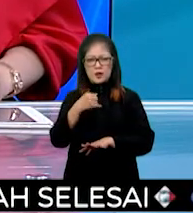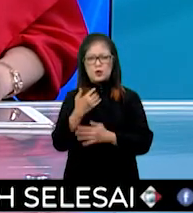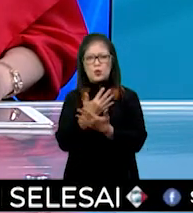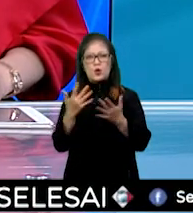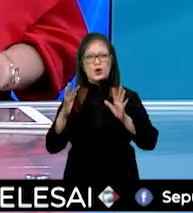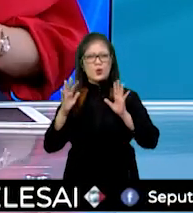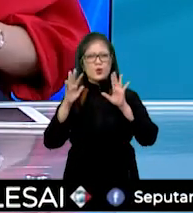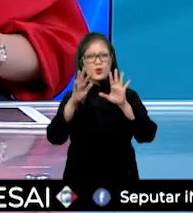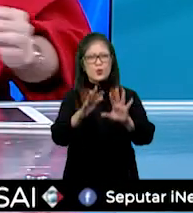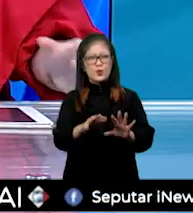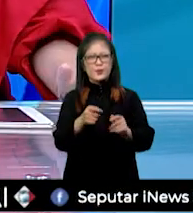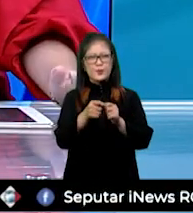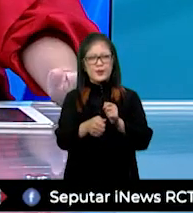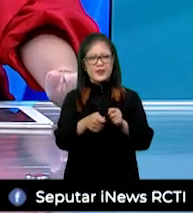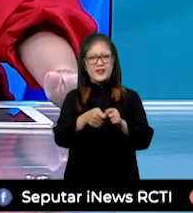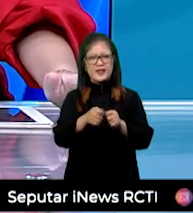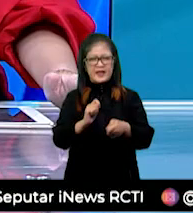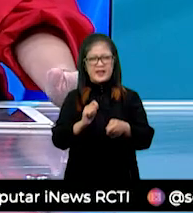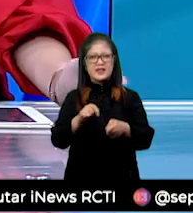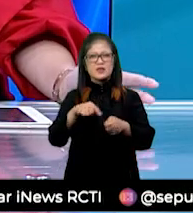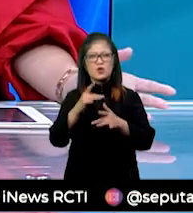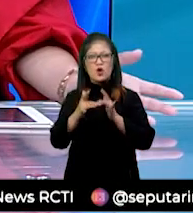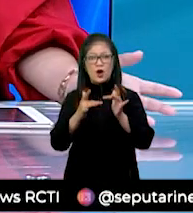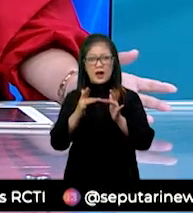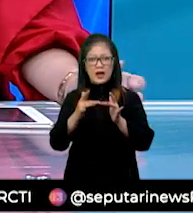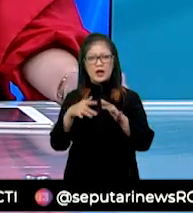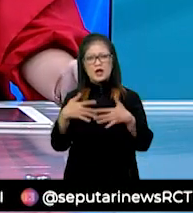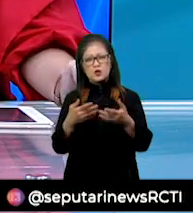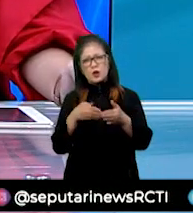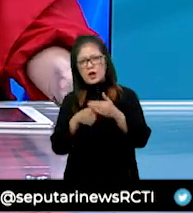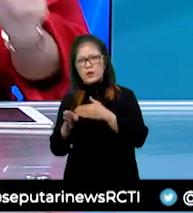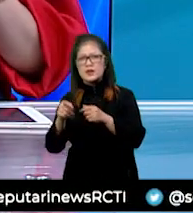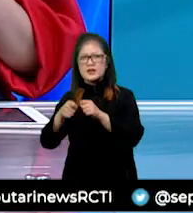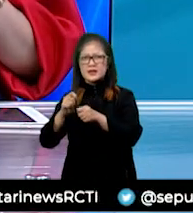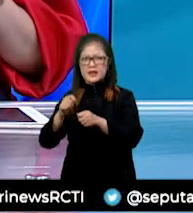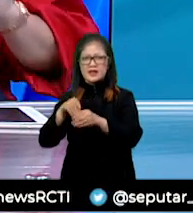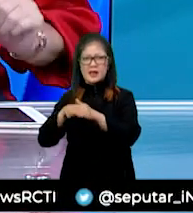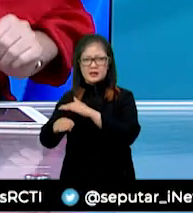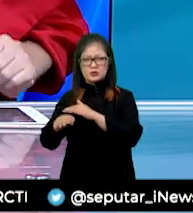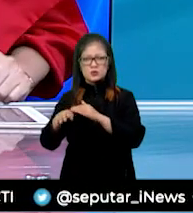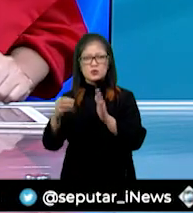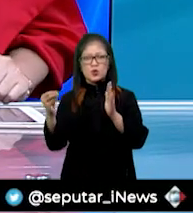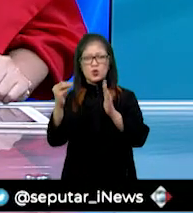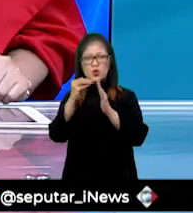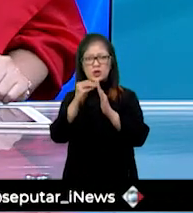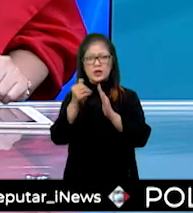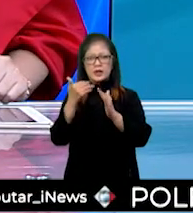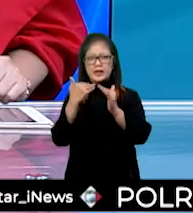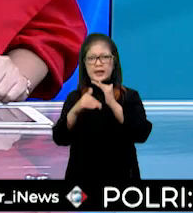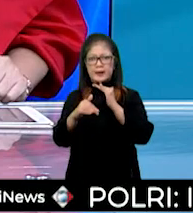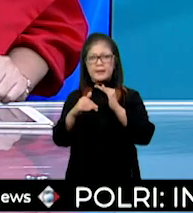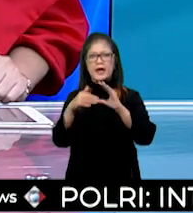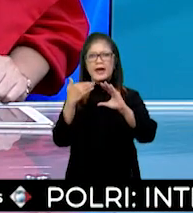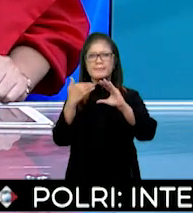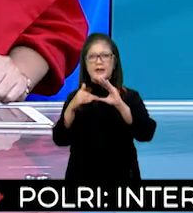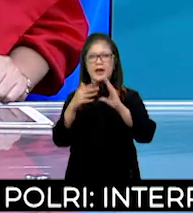telah membeli tiket secara online dapat menukarkan fisik tiket hanya dengan membawa kode booking barcode serta undangan yang telah dikirimkan melalui email atau